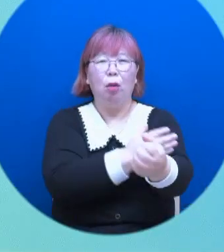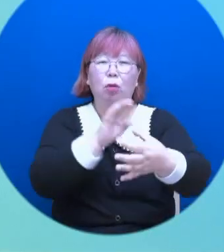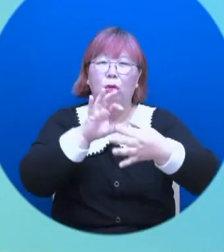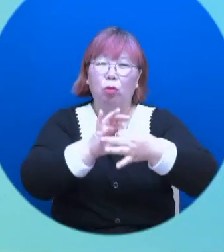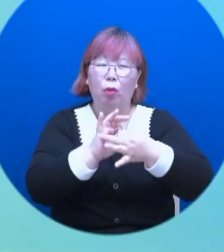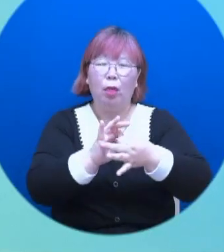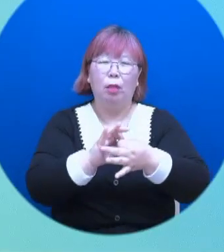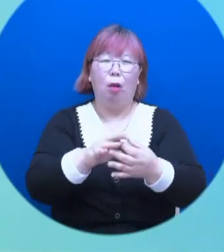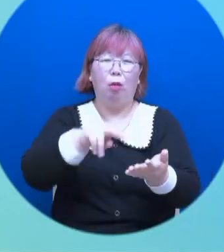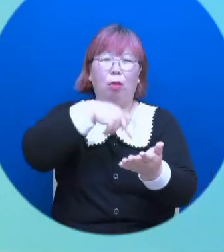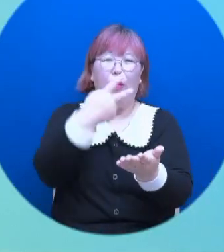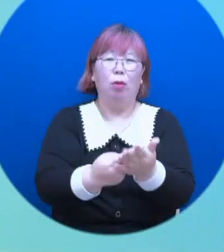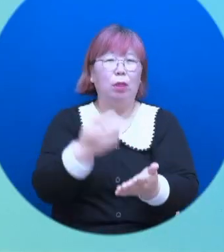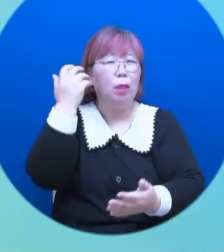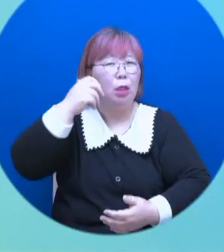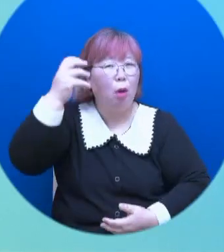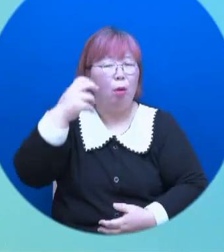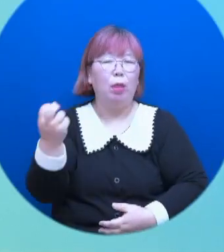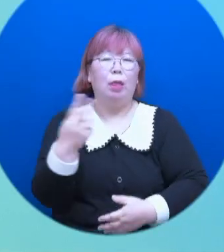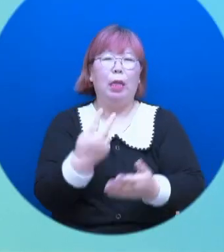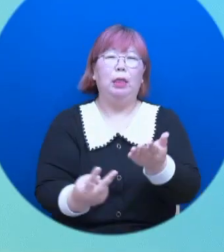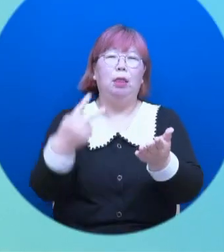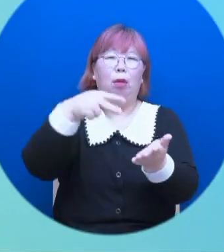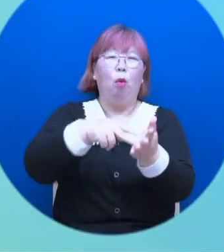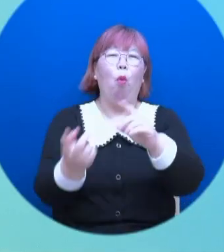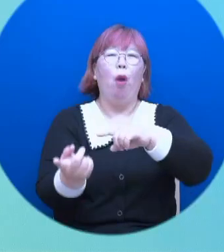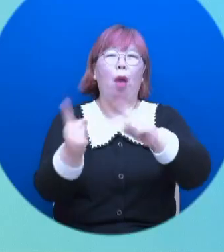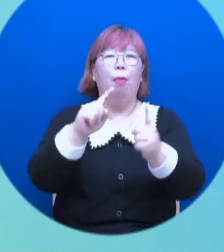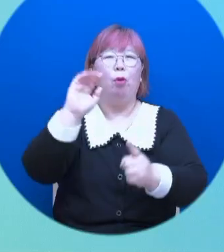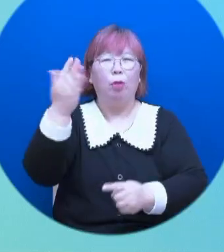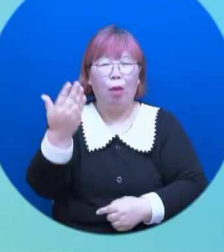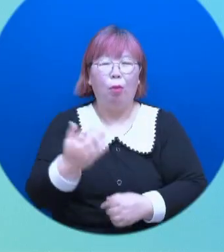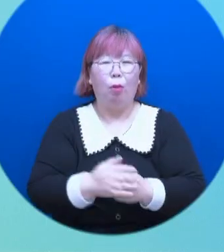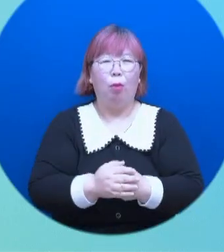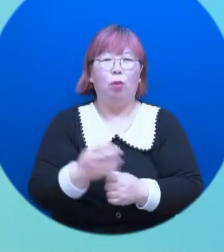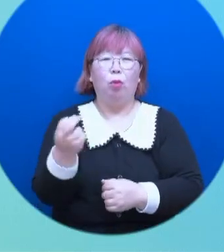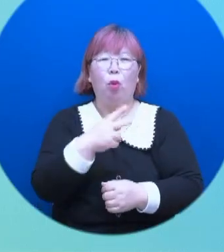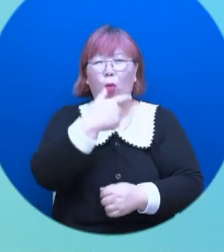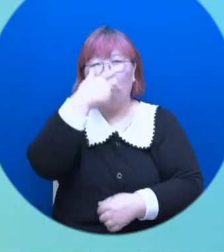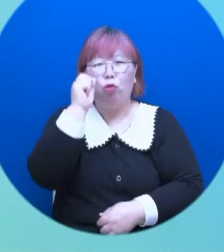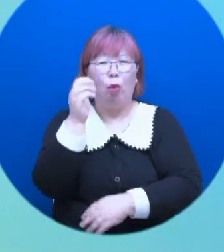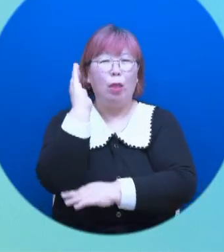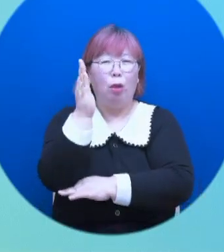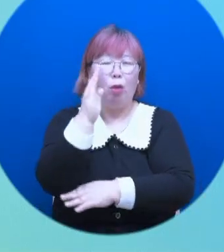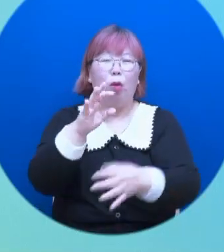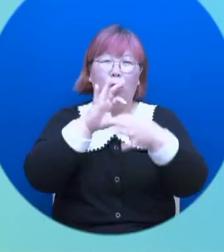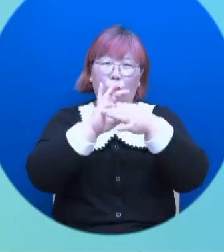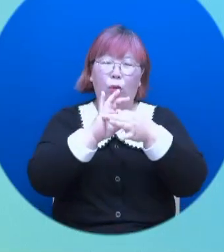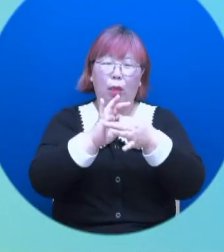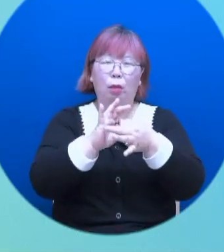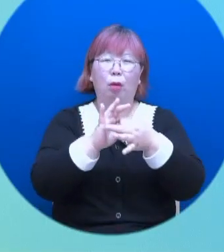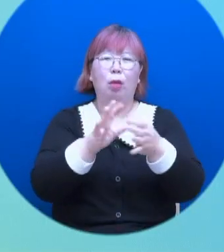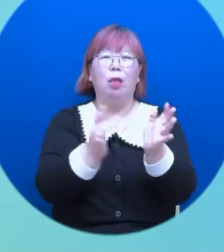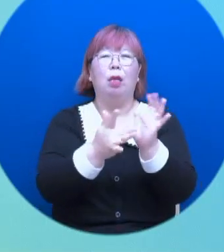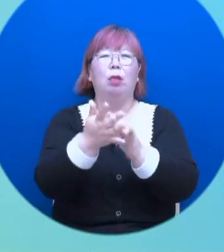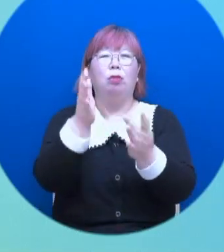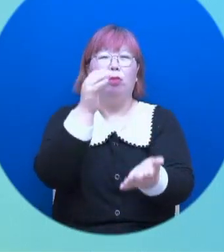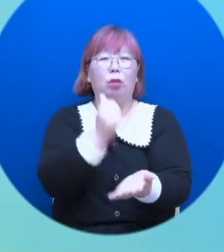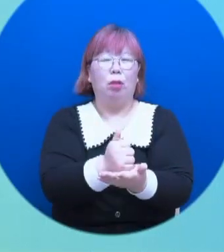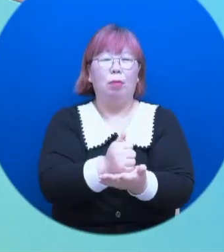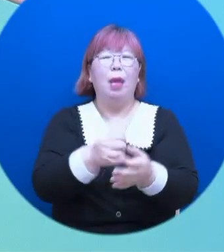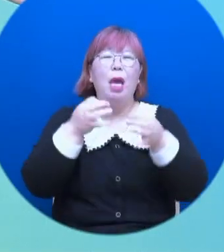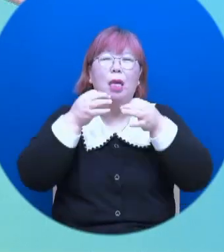넘어졌던 영혼들이 일어서는 것을 봅니다. 부족한 설교로 인하여 예수님의 음성이 선포되는 것을 보게 되는